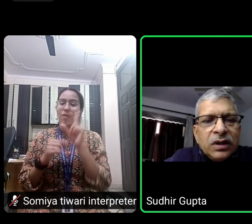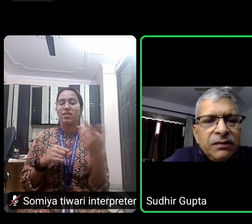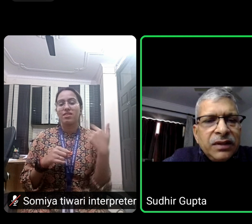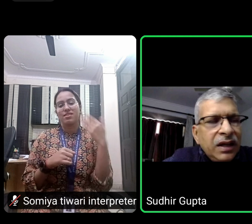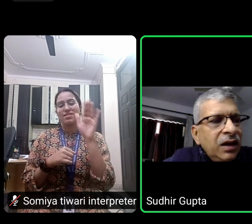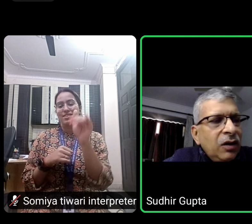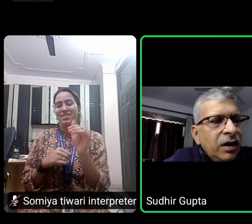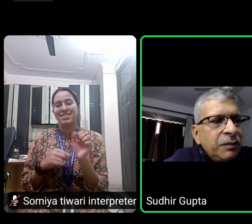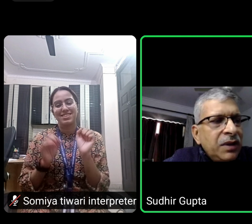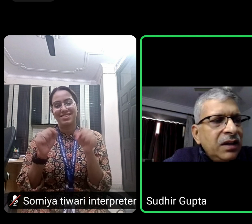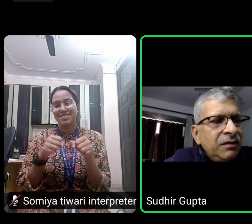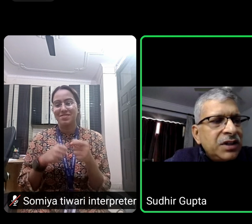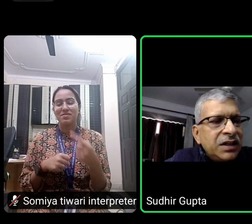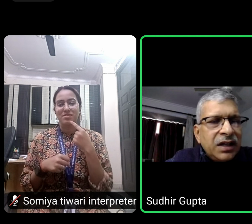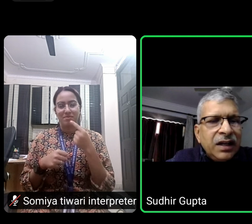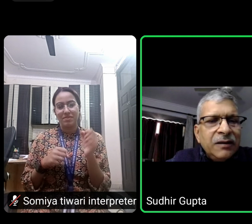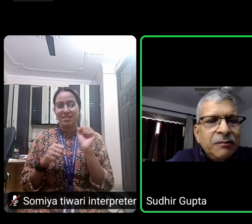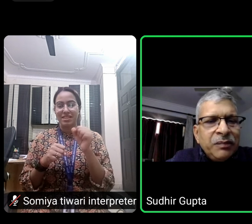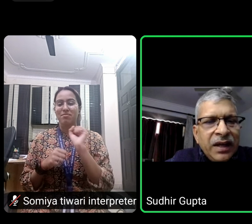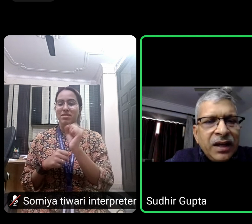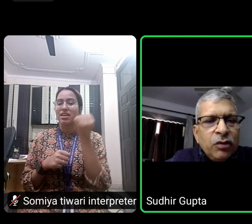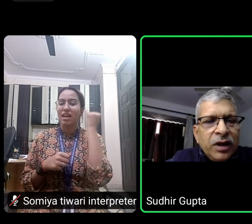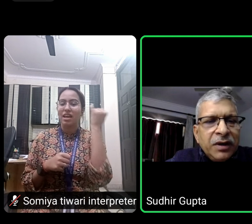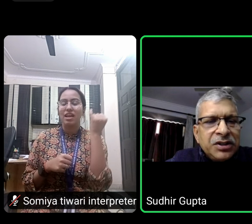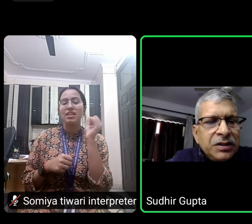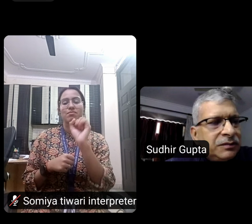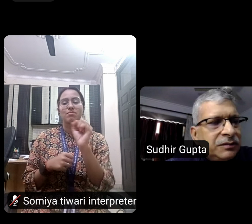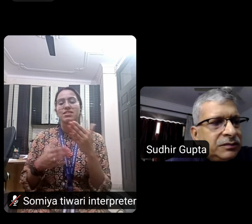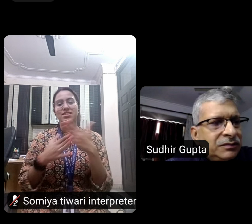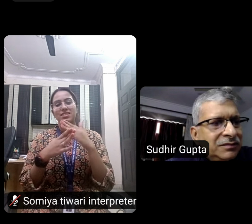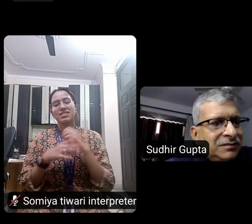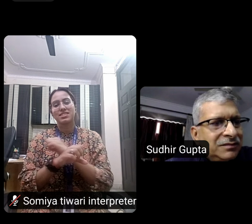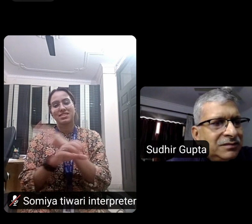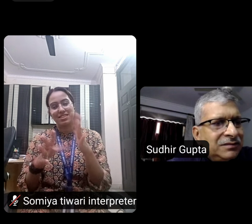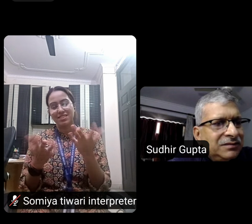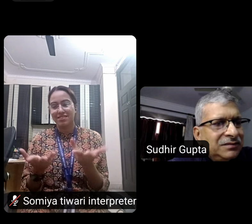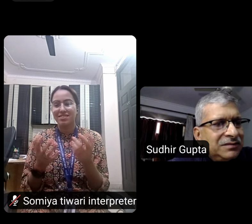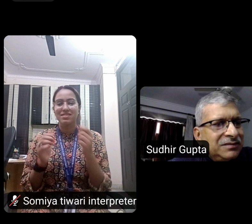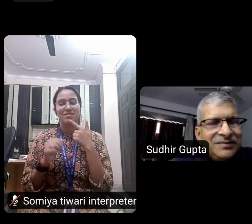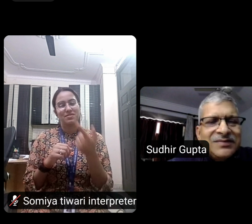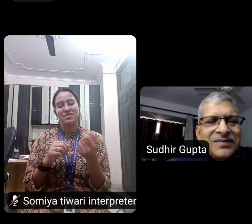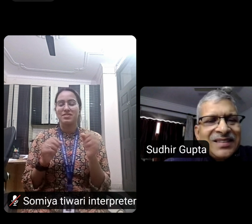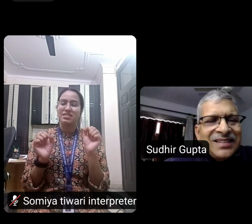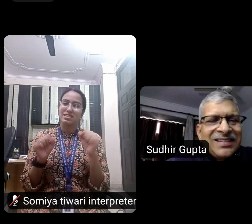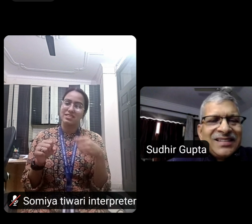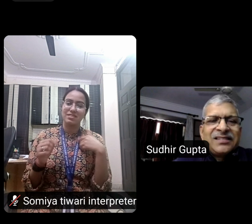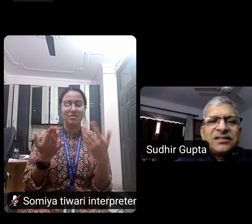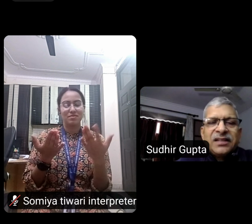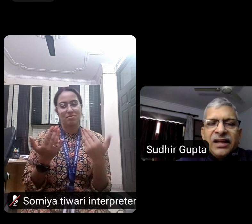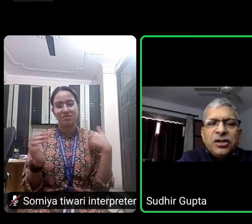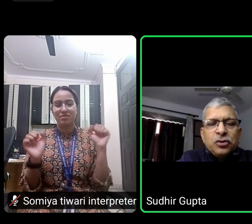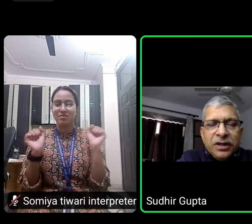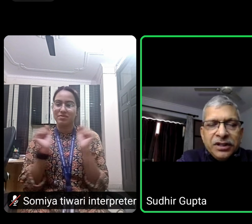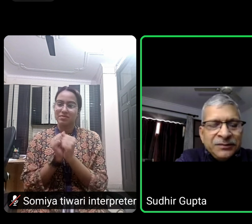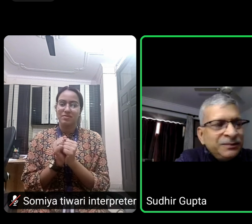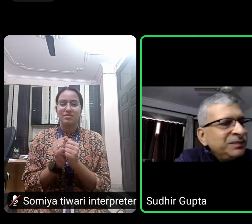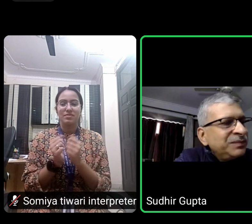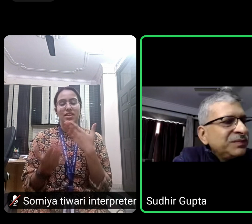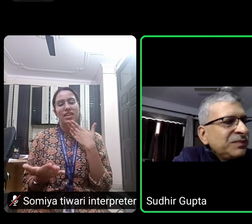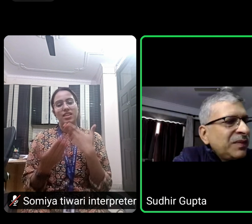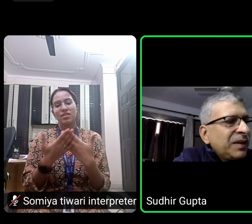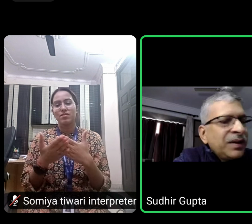आपको तकलीफ देंगे और आपके विचार जानेंगे। थैंक यू जी वेरी सर, मच। तकलीफ की कोई बात नहीं है सर, आई एम ऑलवेज अवेलेबल। थैंक थैंक यू सो